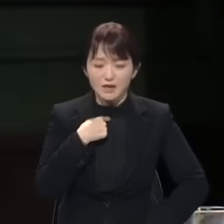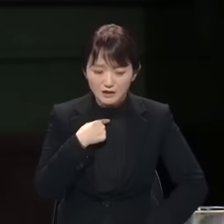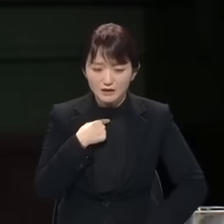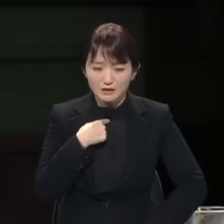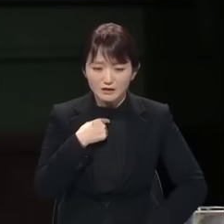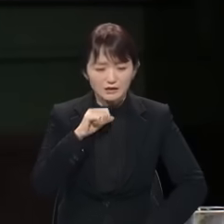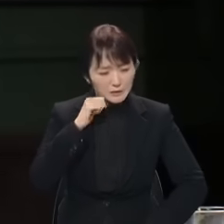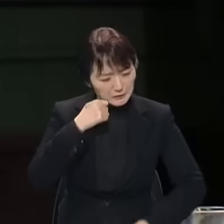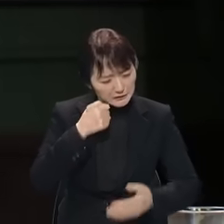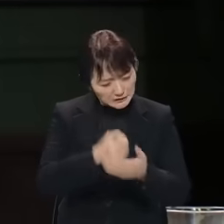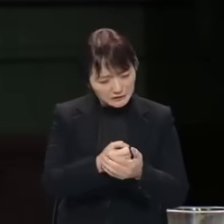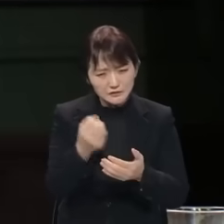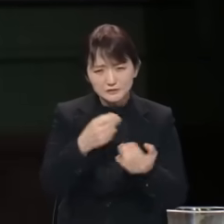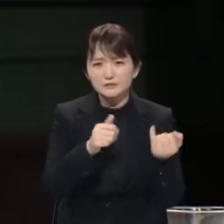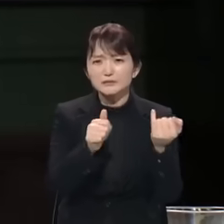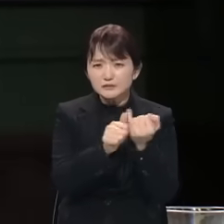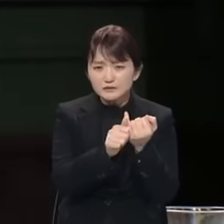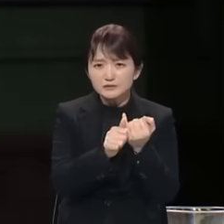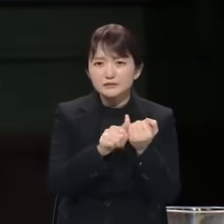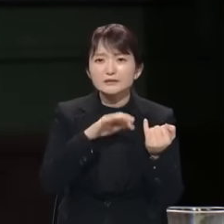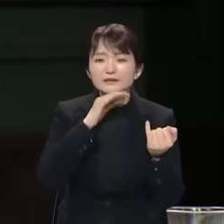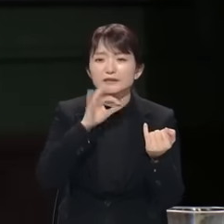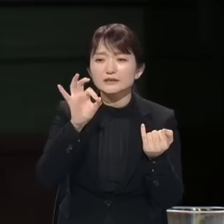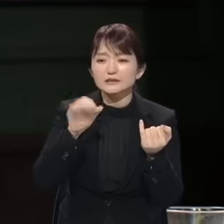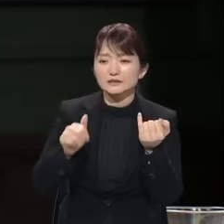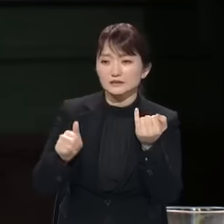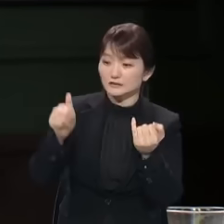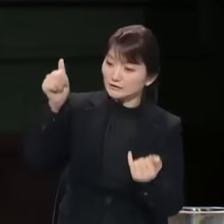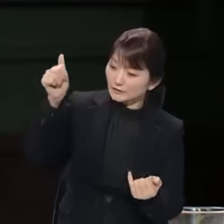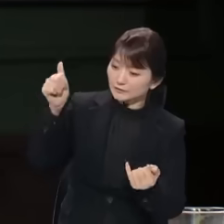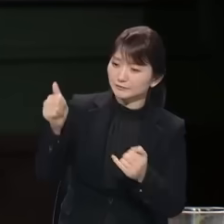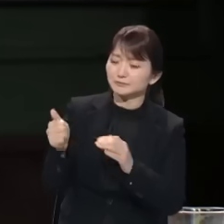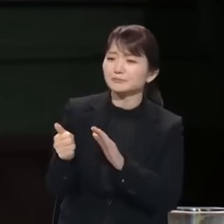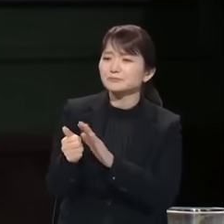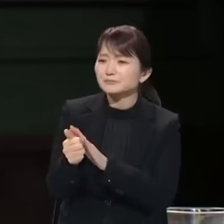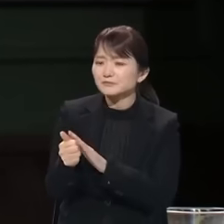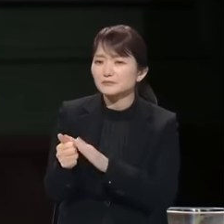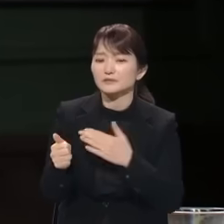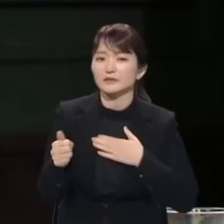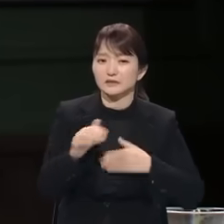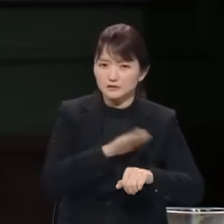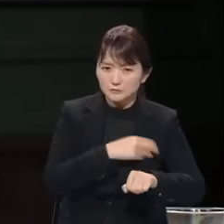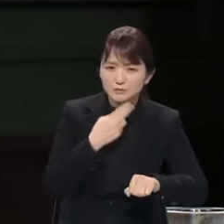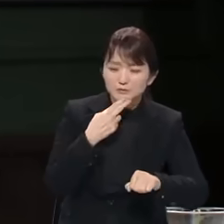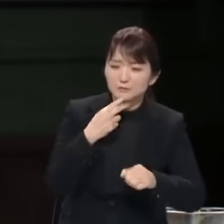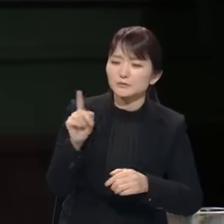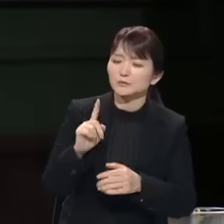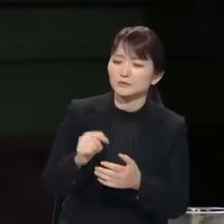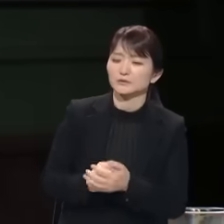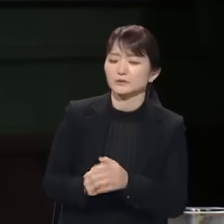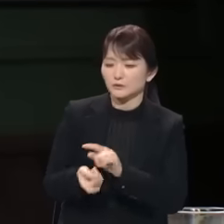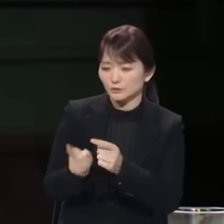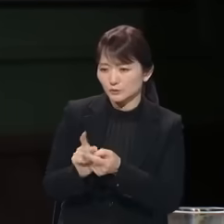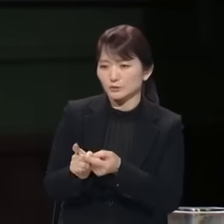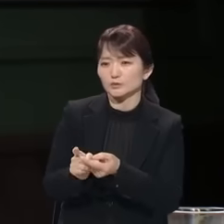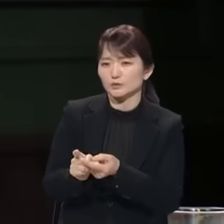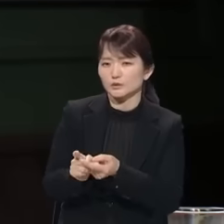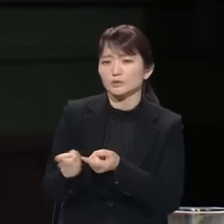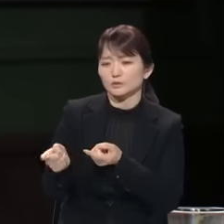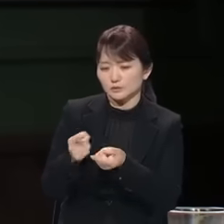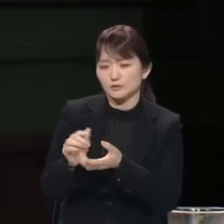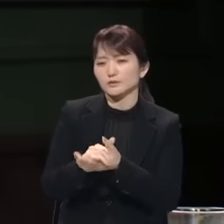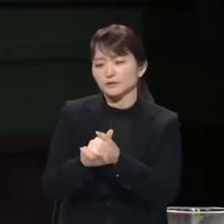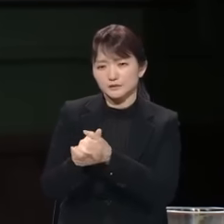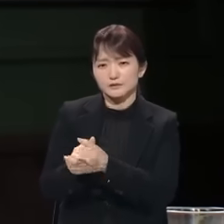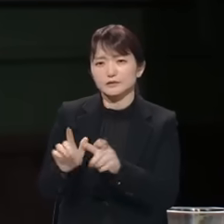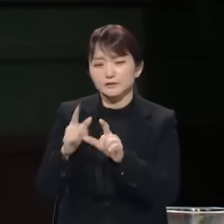재운 한만큼 열살 많은 남편이지만 좀 달래보자 내가 잘못이 없더라도 흠을 좀 덮어가며 살아보자 하는 마음이 크셨다고 합니다